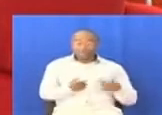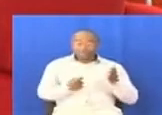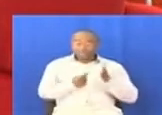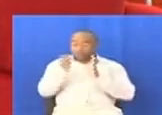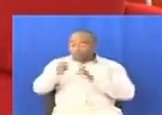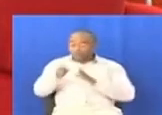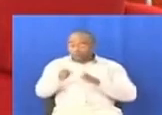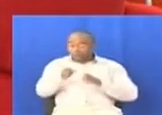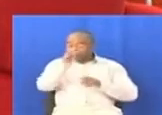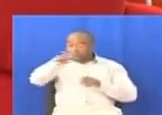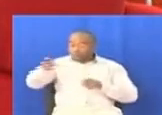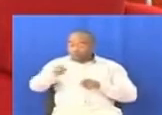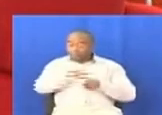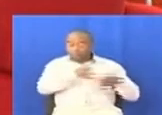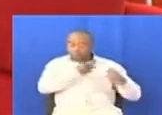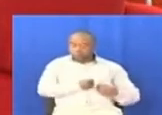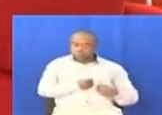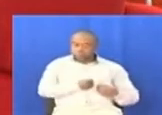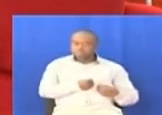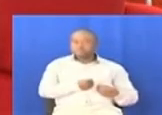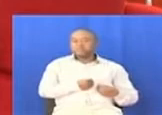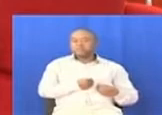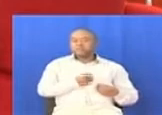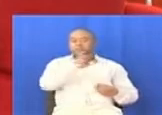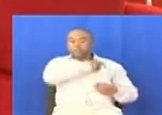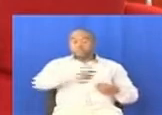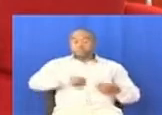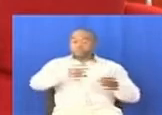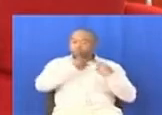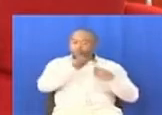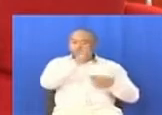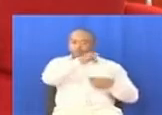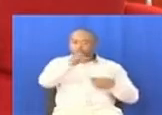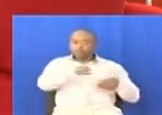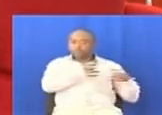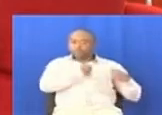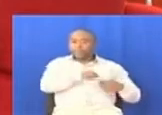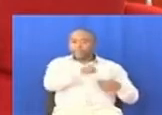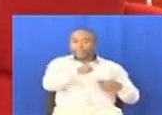Sasa miaka mitano hapa ziko hoja